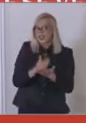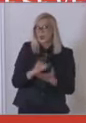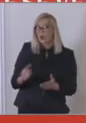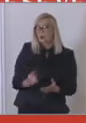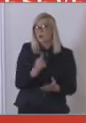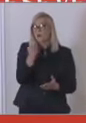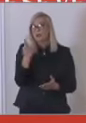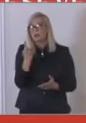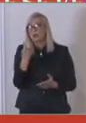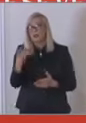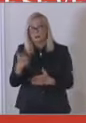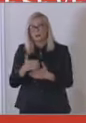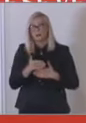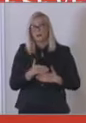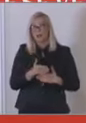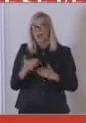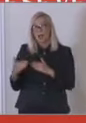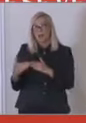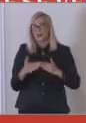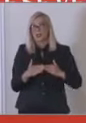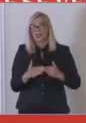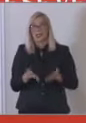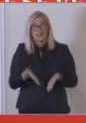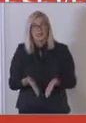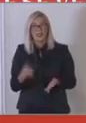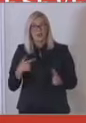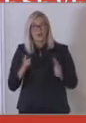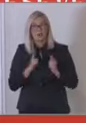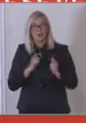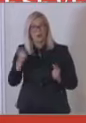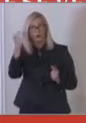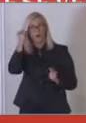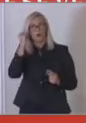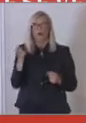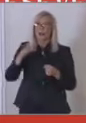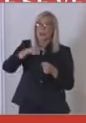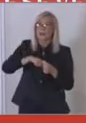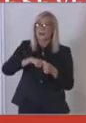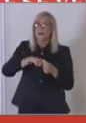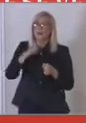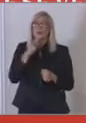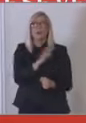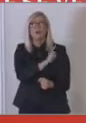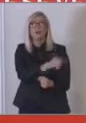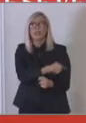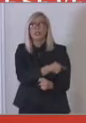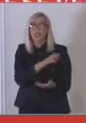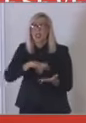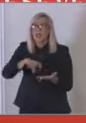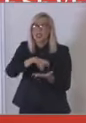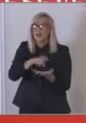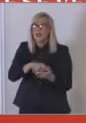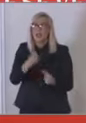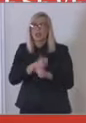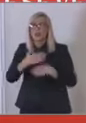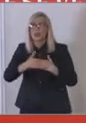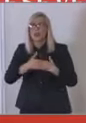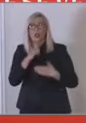të cilët të dalin në ndihmë. Mu për këtë presim që Kosova të bashkangjitet bashkëpunimit rajonal i